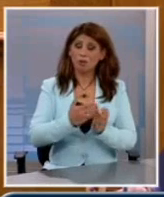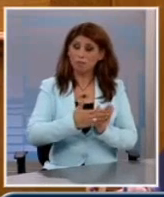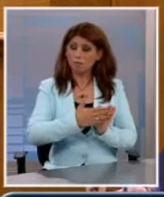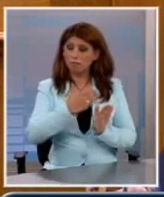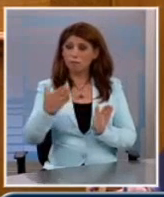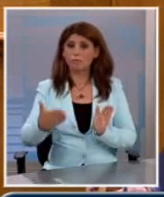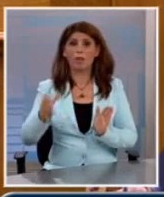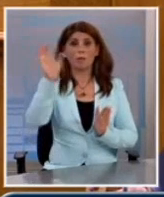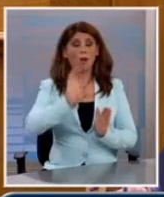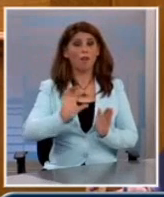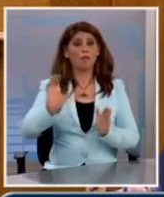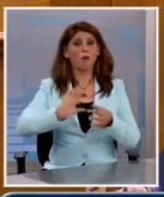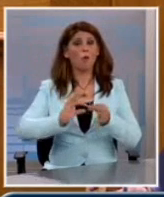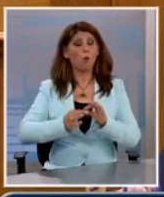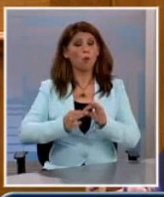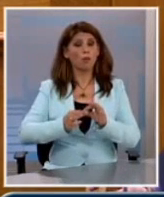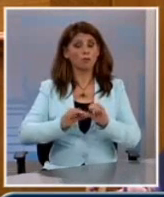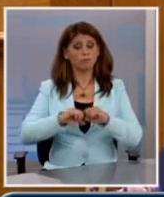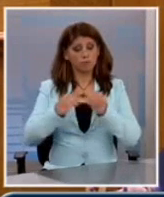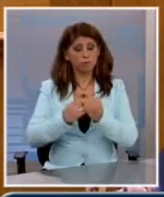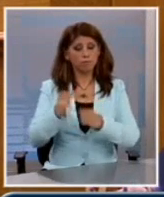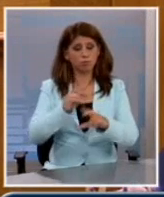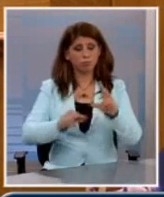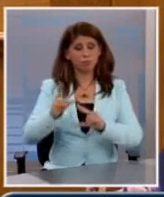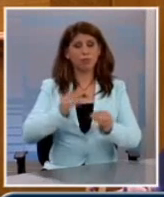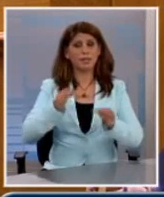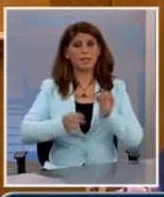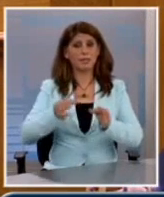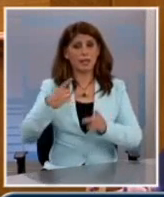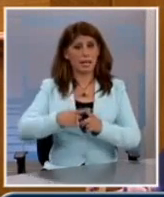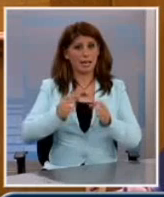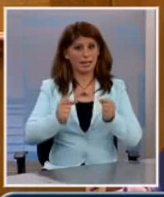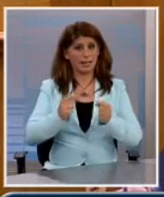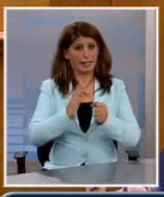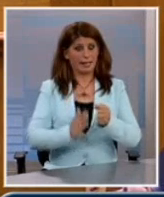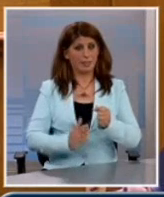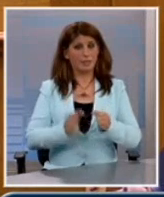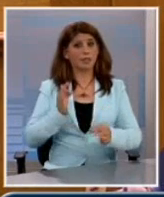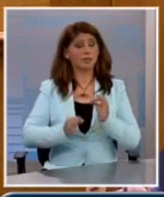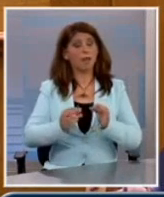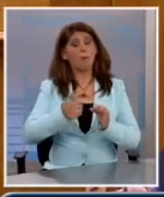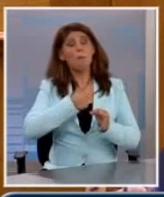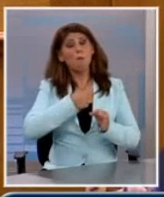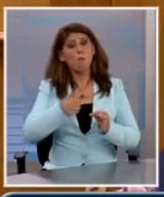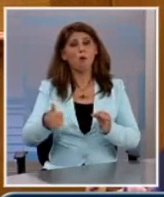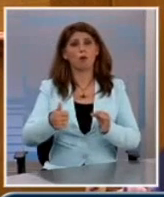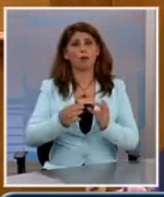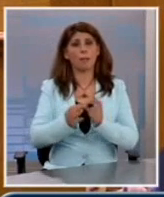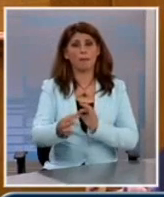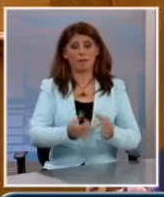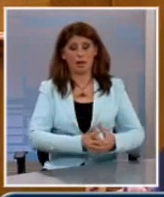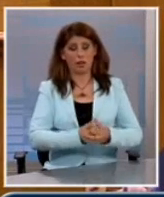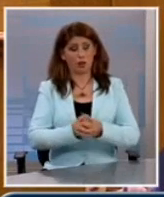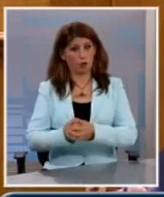που ευρωπαϊκά όργανα συνεδριάζουν διαρκώς για να συζητήσουν για την ελληνική κρίση και συζητάνε μόνο για μέτρα